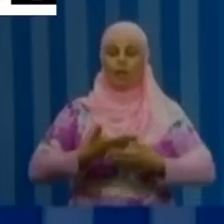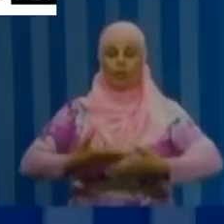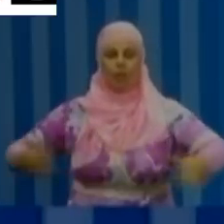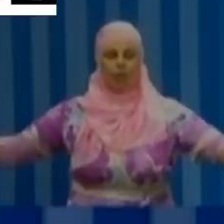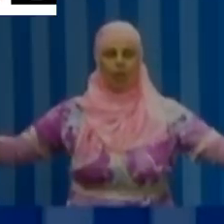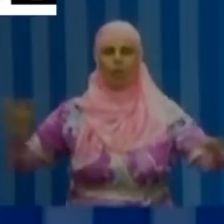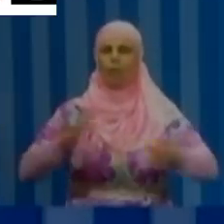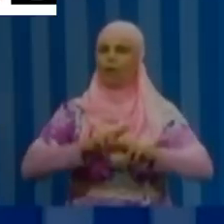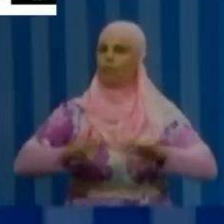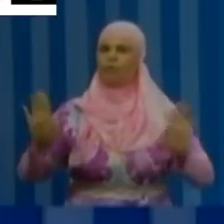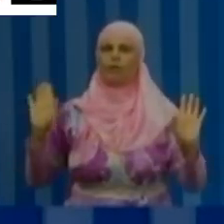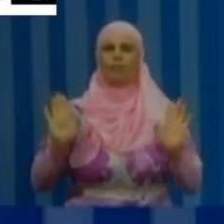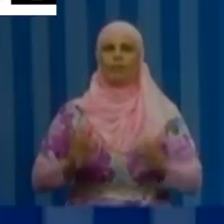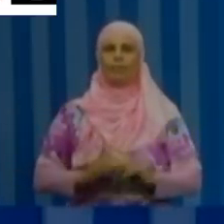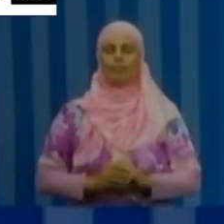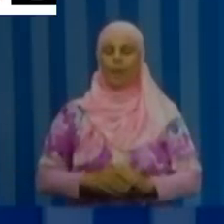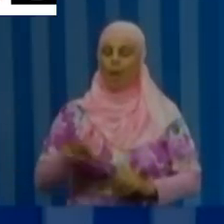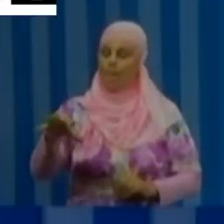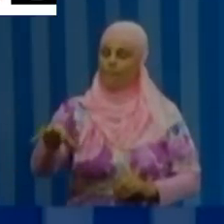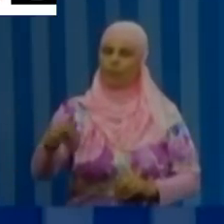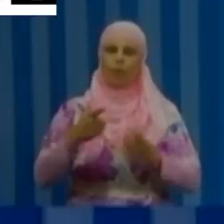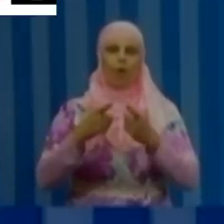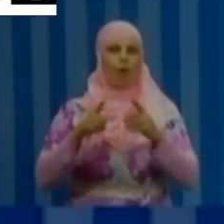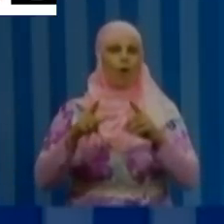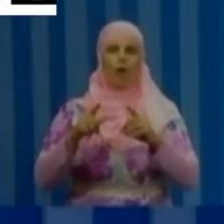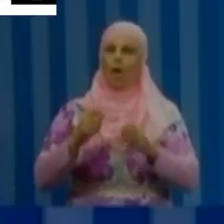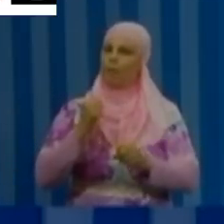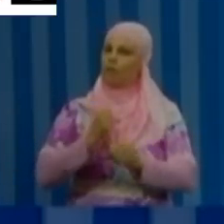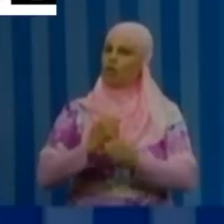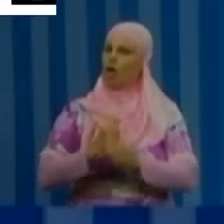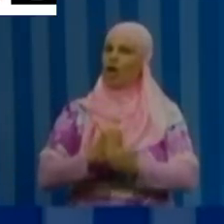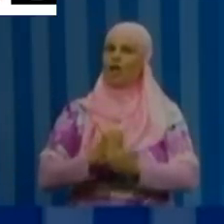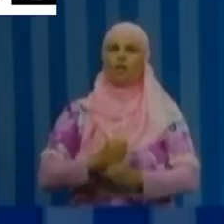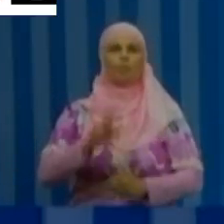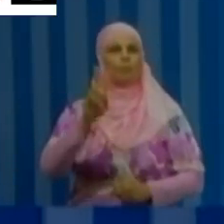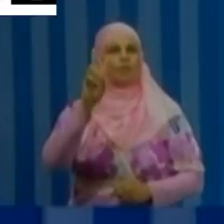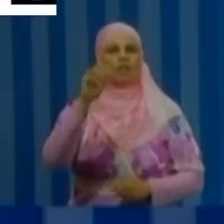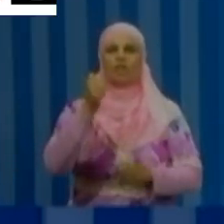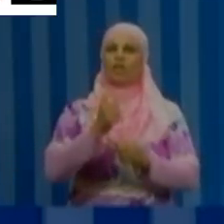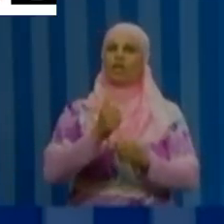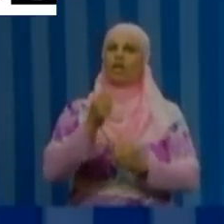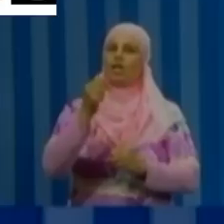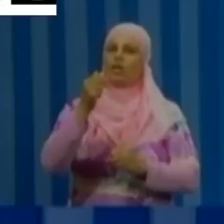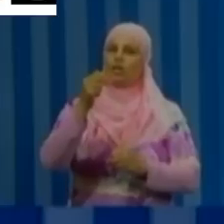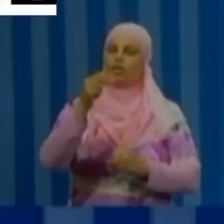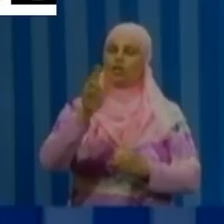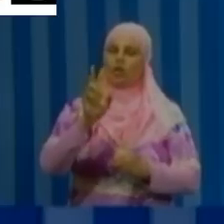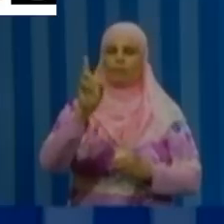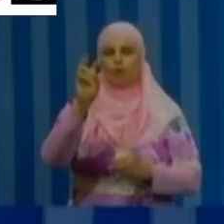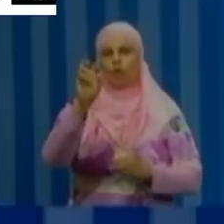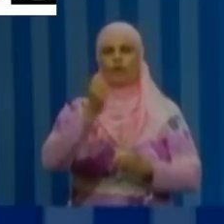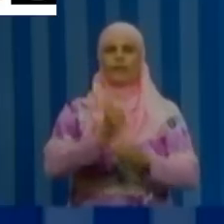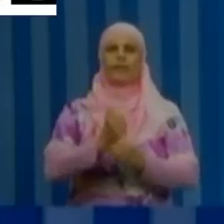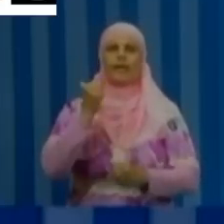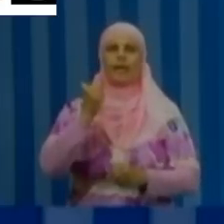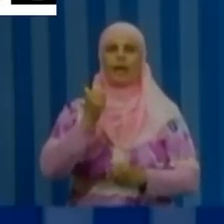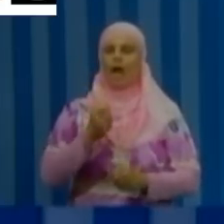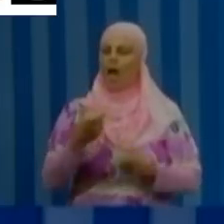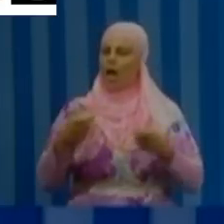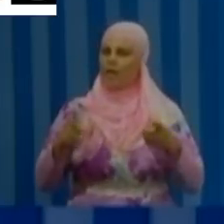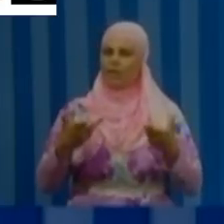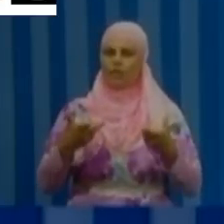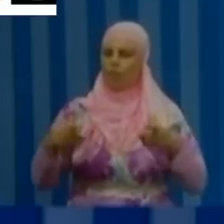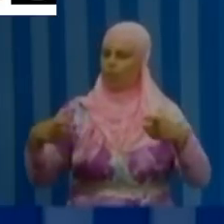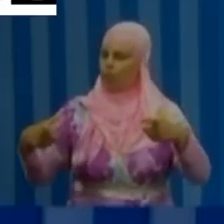غير مستعمله منطقه حره ما تشغلش اكثر من 200 شخص منذ 20 سنه عش ماخذو جزء